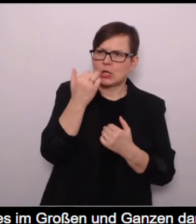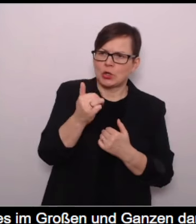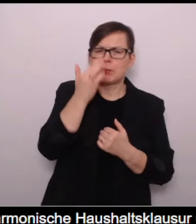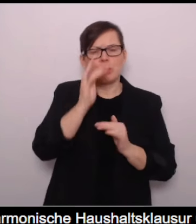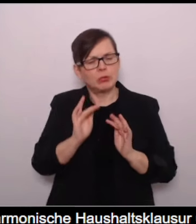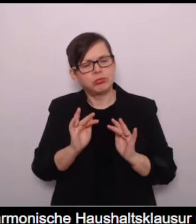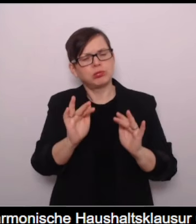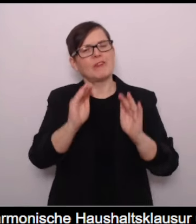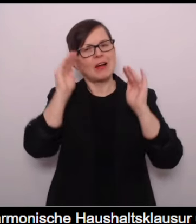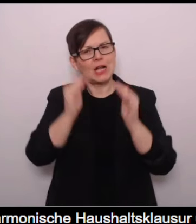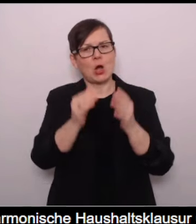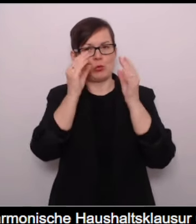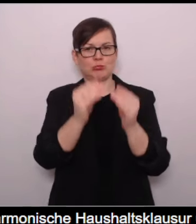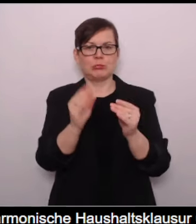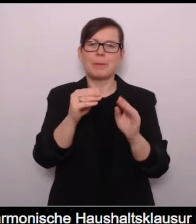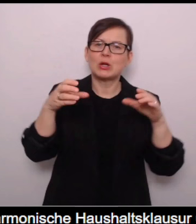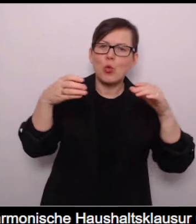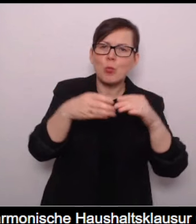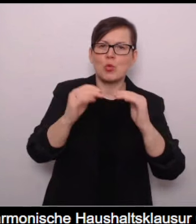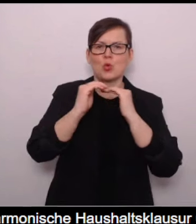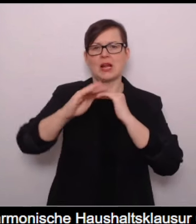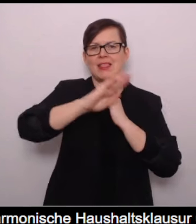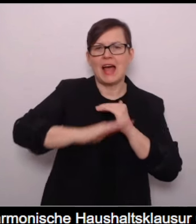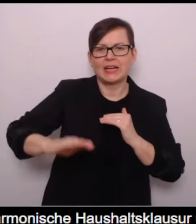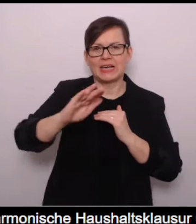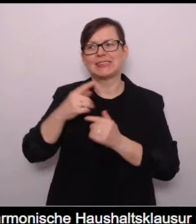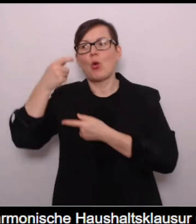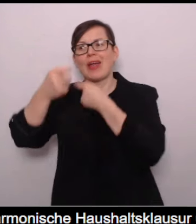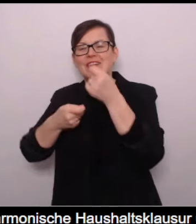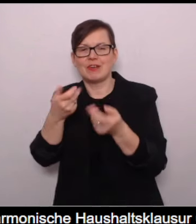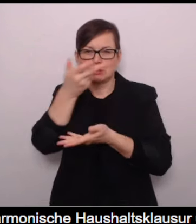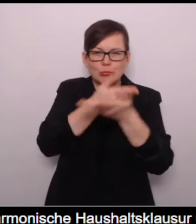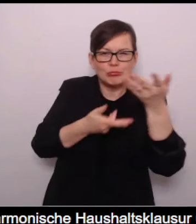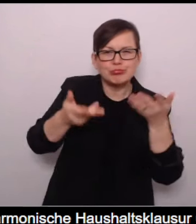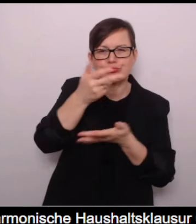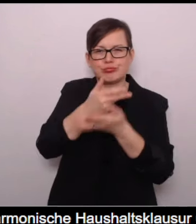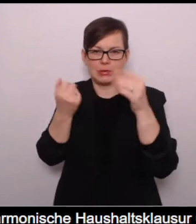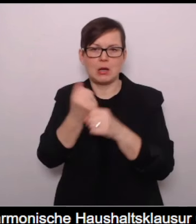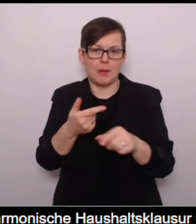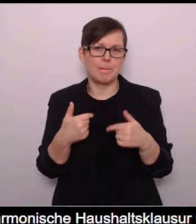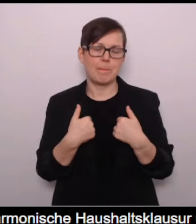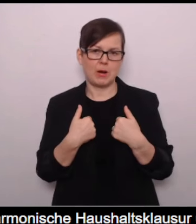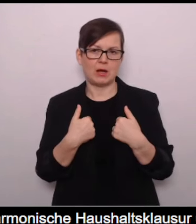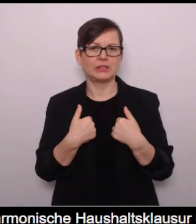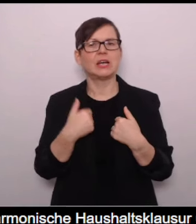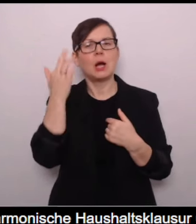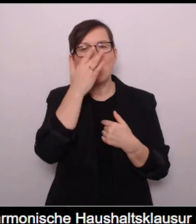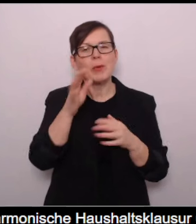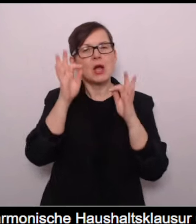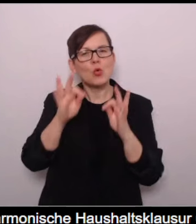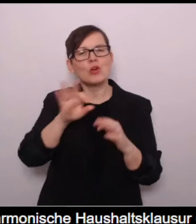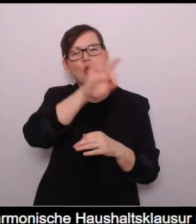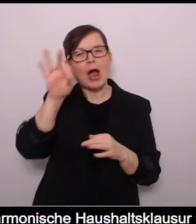Lösungen zu finden, Vertrauen dort zurückzugewinnen, wo die Menschen noch nicht so überzeugt sind. Mit der Kommune, mit dem Landkreis, mit dem